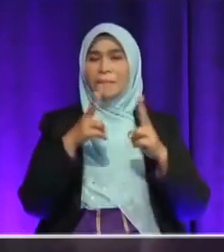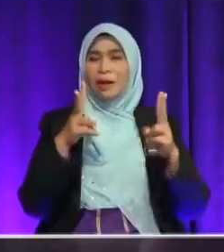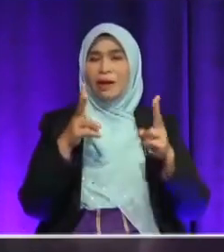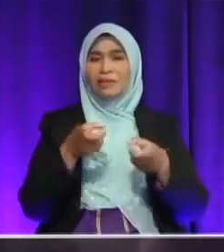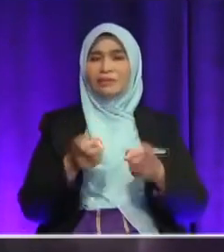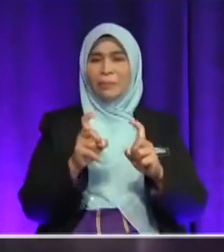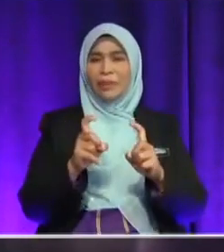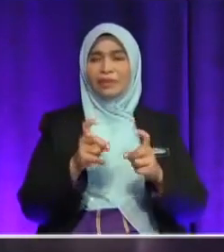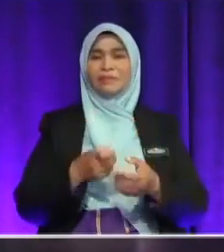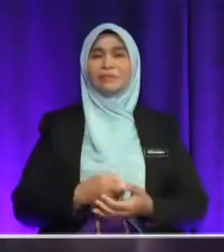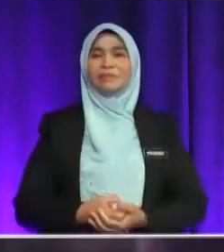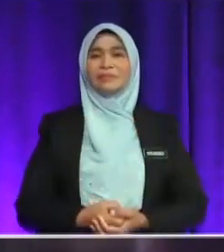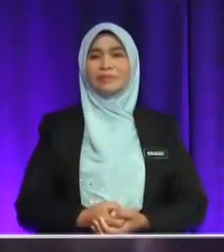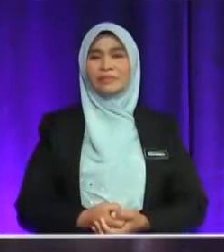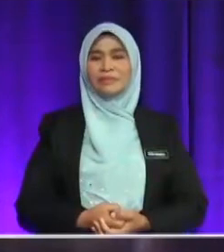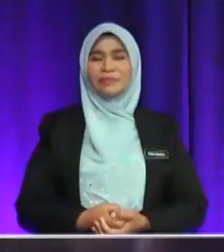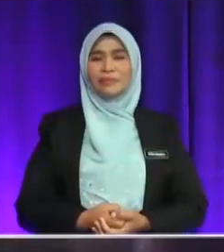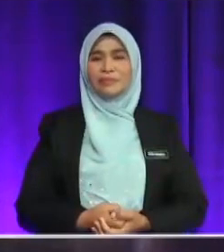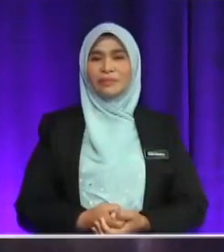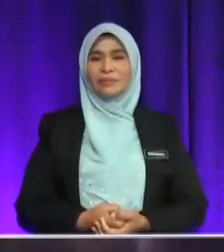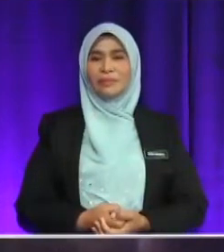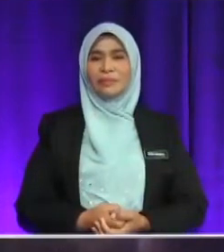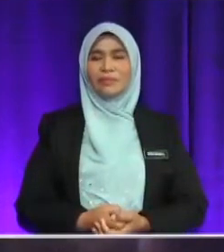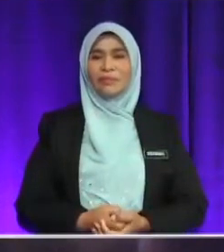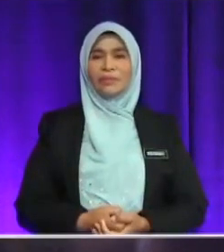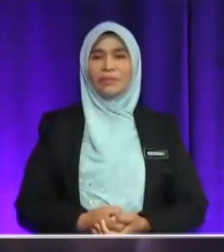jawaban yang saya berikan tadi ya oke